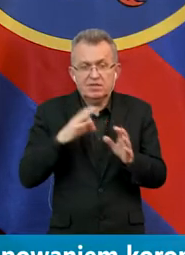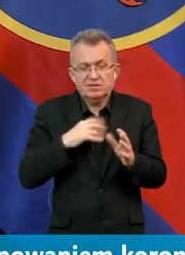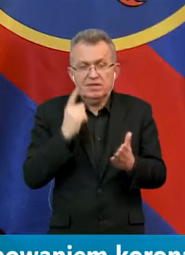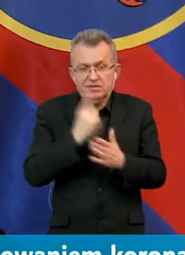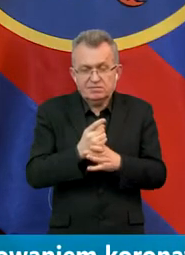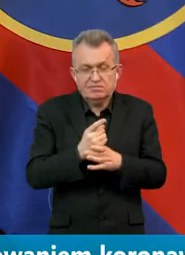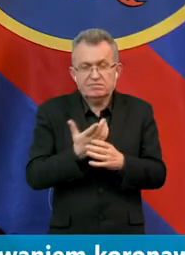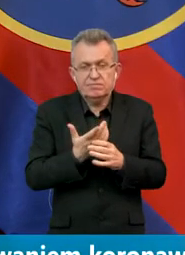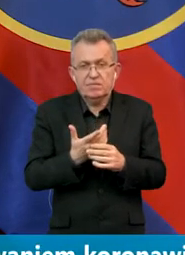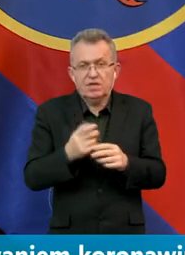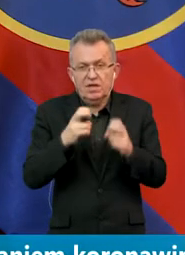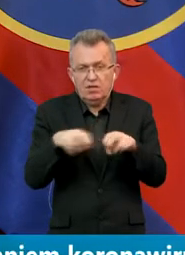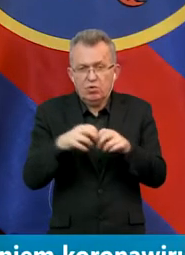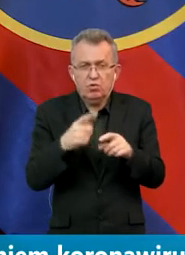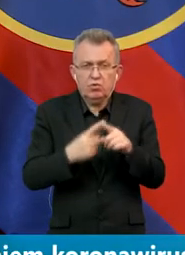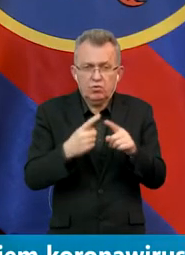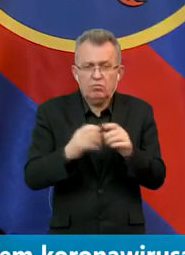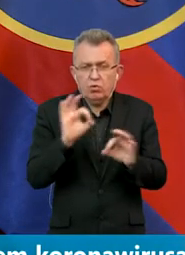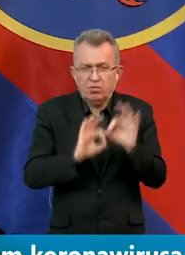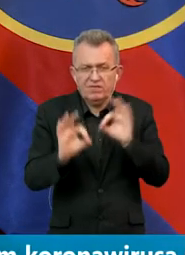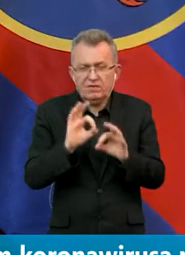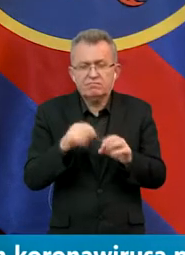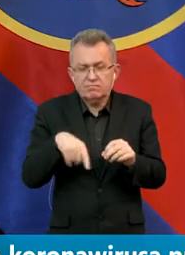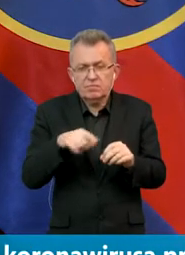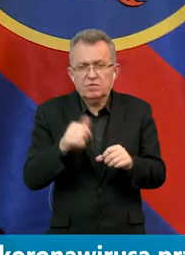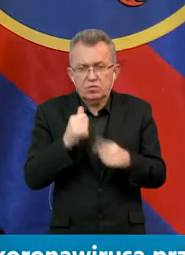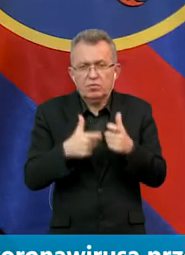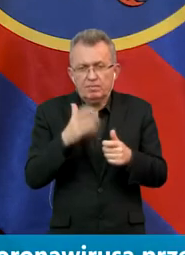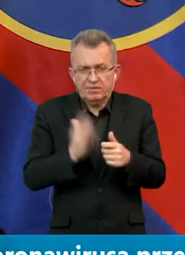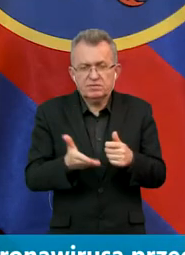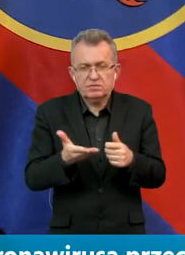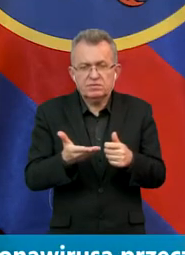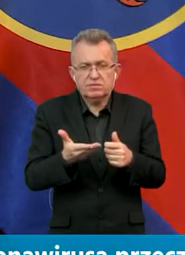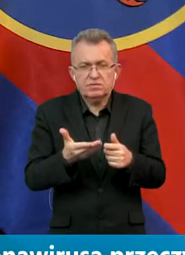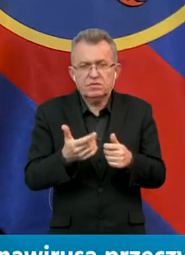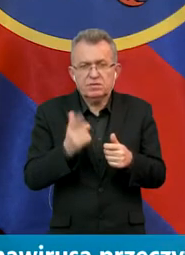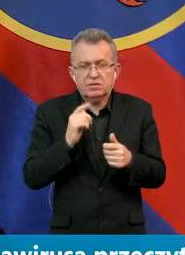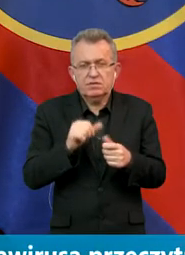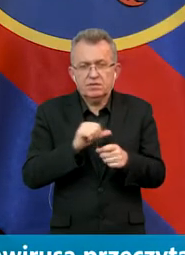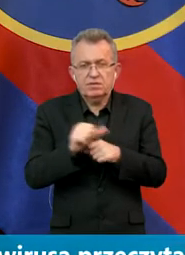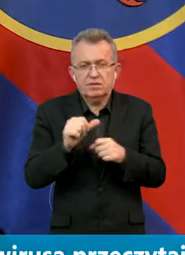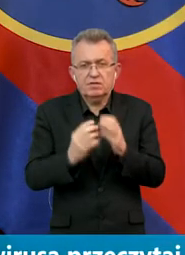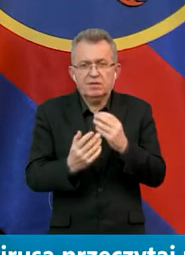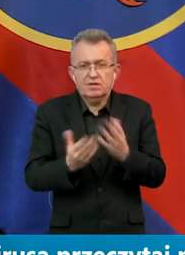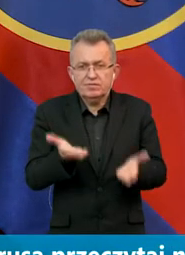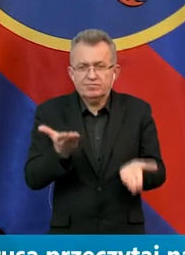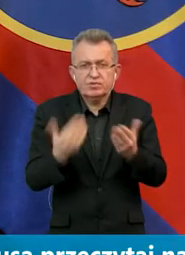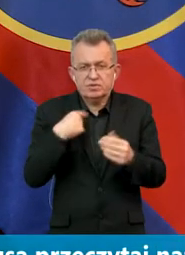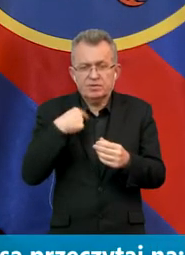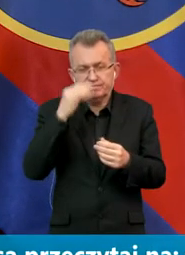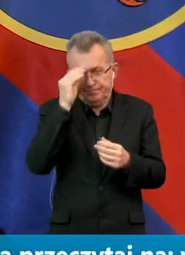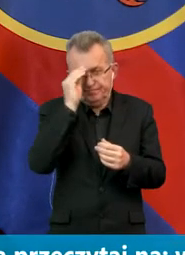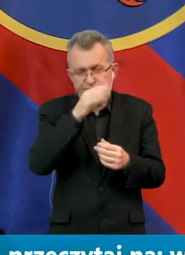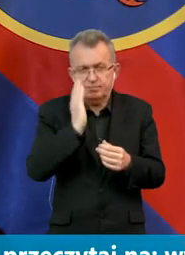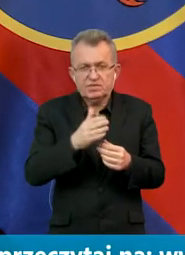Oczywiście drobne remonty i poprawki na bieżąco powinny być realizowane, więc fakt wystawania płyt zgłosza oczywiście